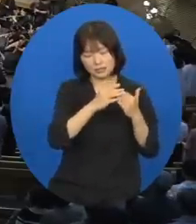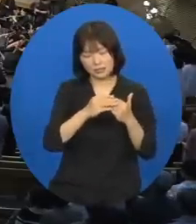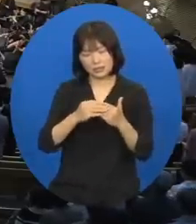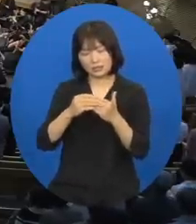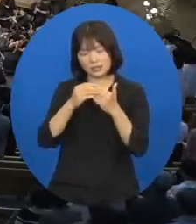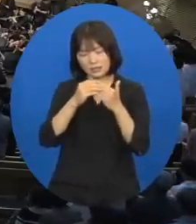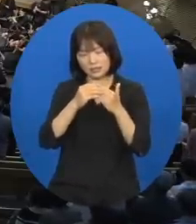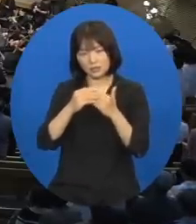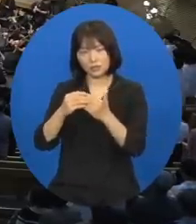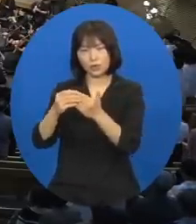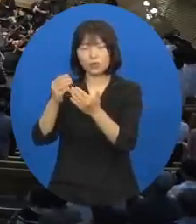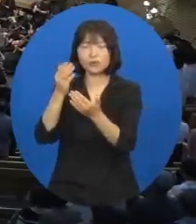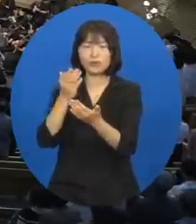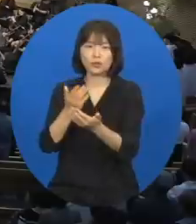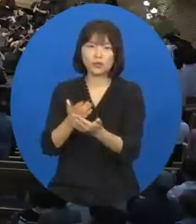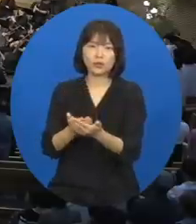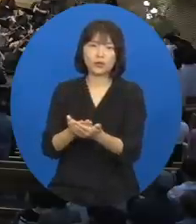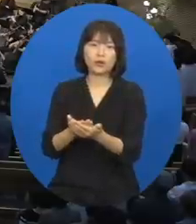나를 이끄소서.